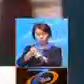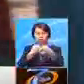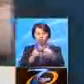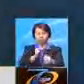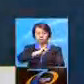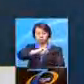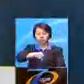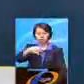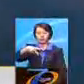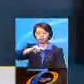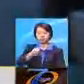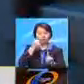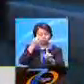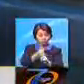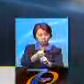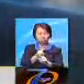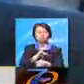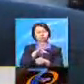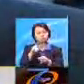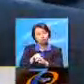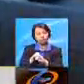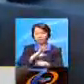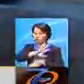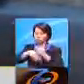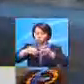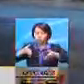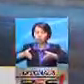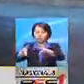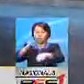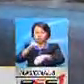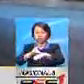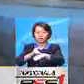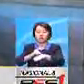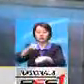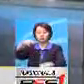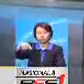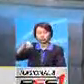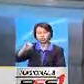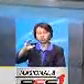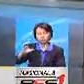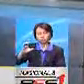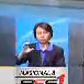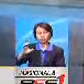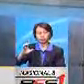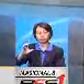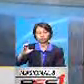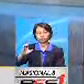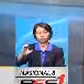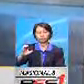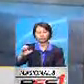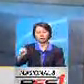pengangkutan jalan jpj itu membabitkan kesemua laluan di kompleks imigresen kustom dan kuarantin